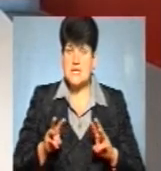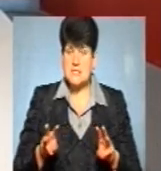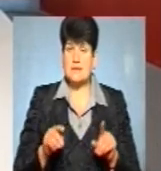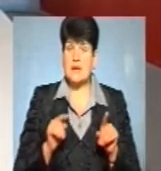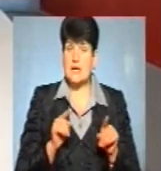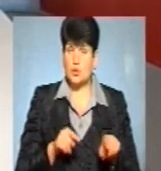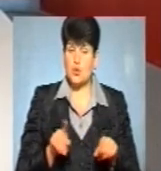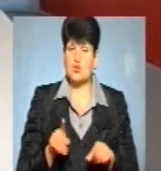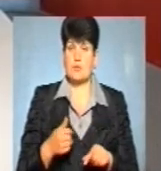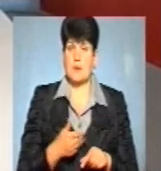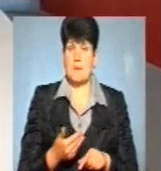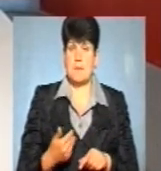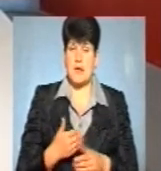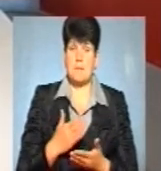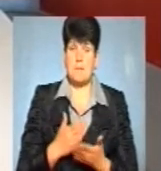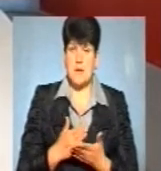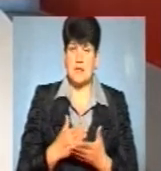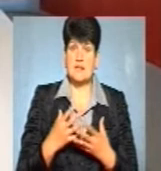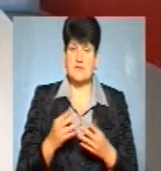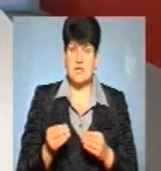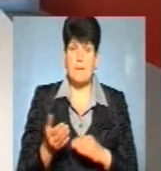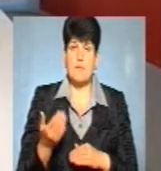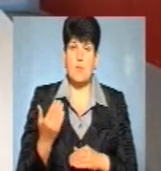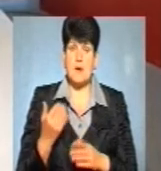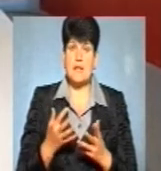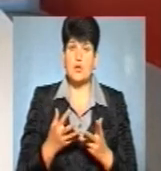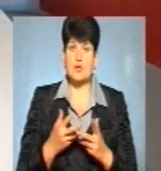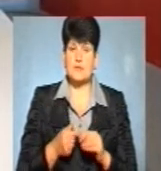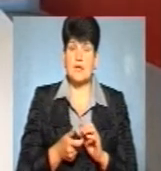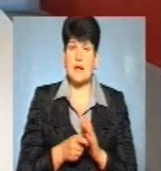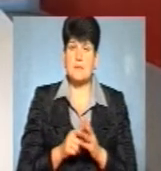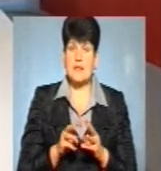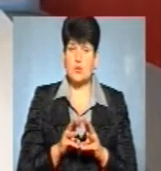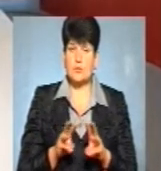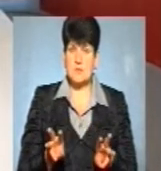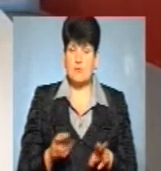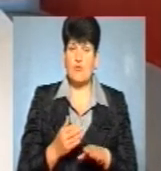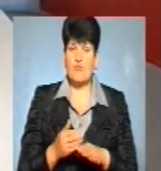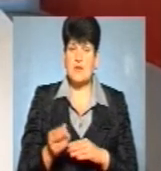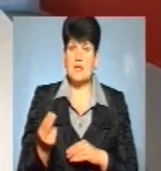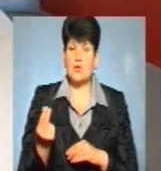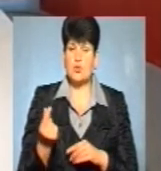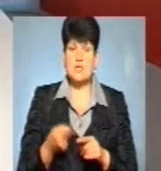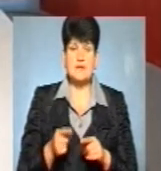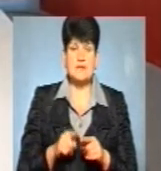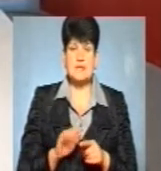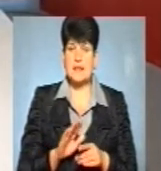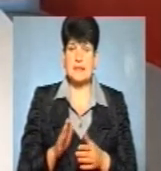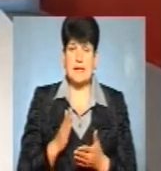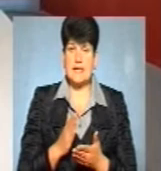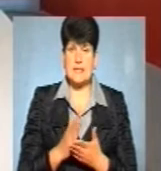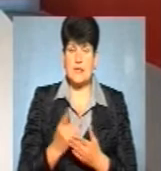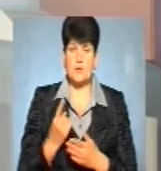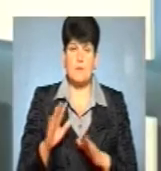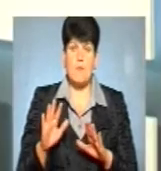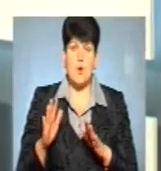мали, скажімо, уже попередні розрахунки для Кабінету міністрів, адже виділення коштів – це не є